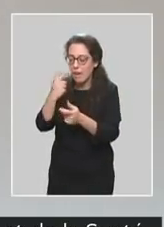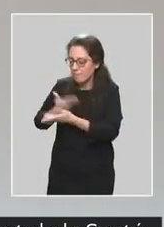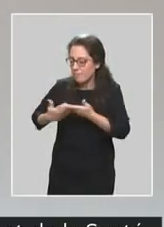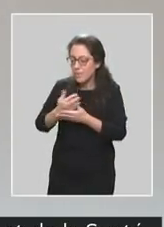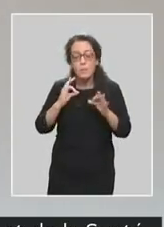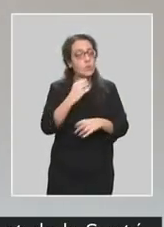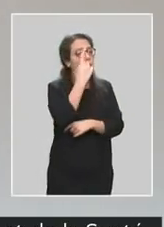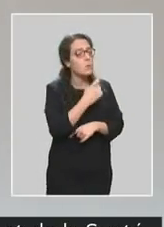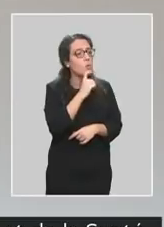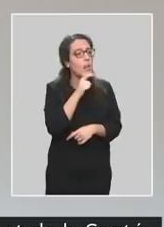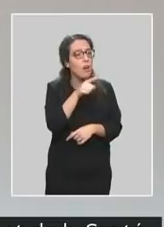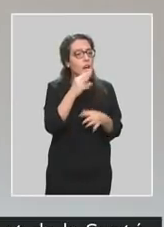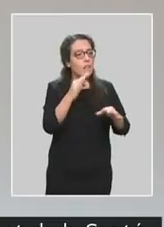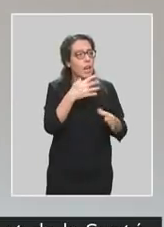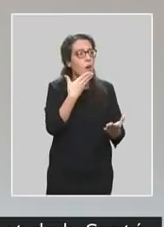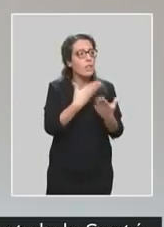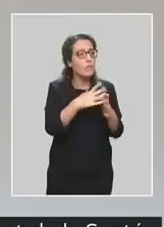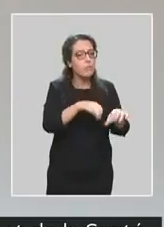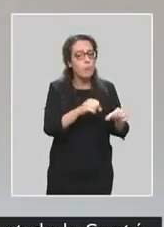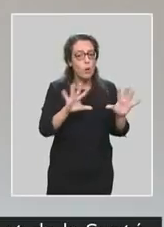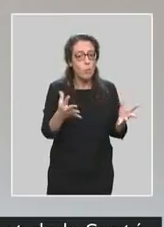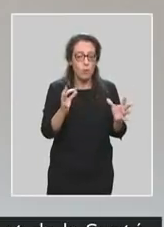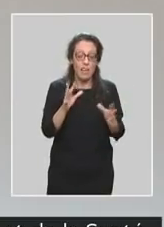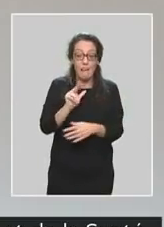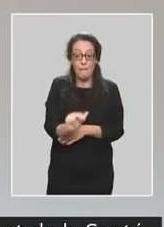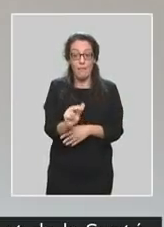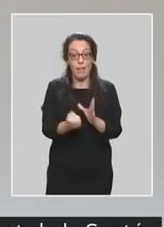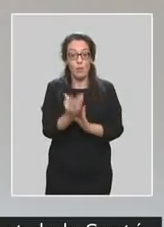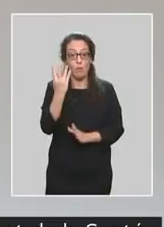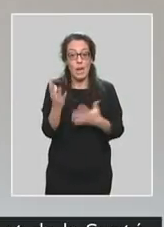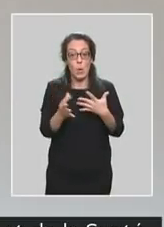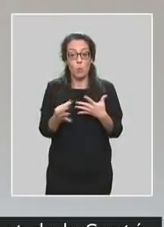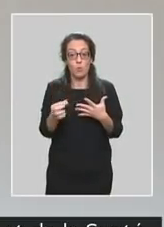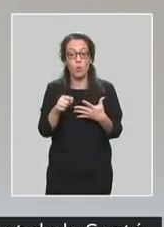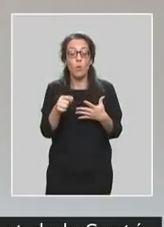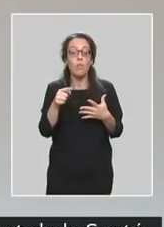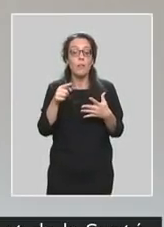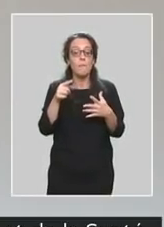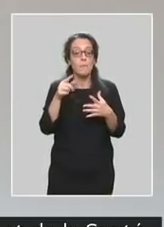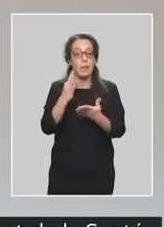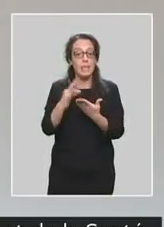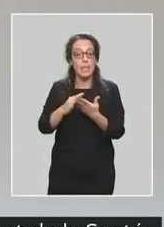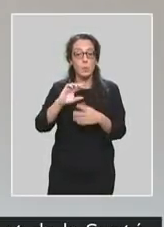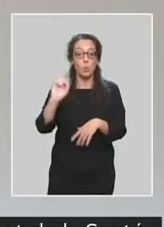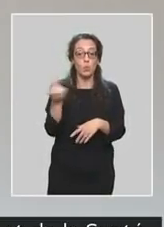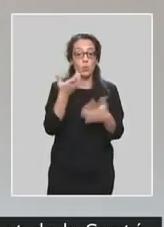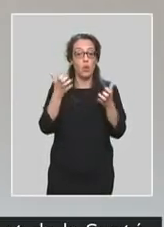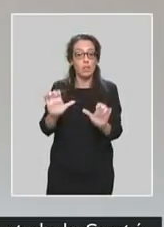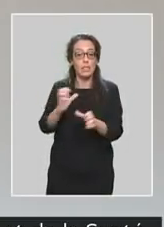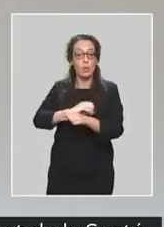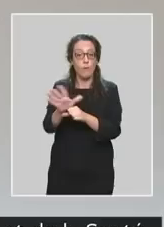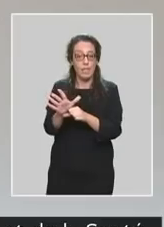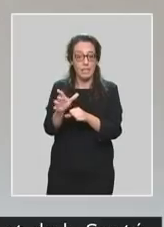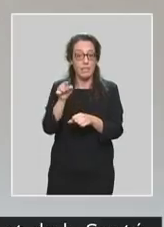vous ai faite tout à l'heure sur les prises de rendez-vous, il y aura aussi une nouvelle option qui va apparaître sur l'application Tous Anti-Covid, qui va vous alerter